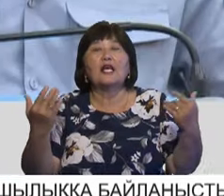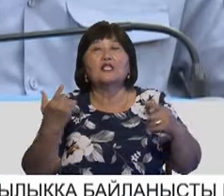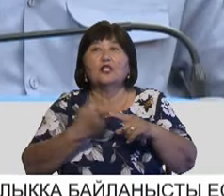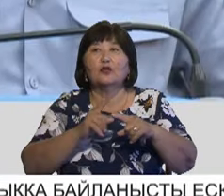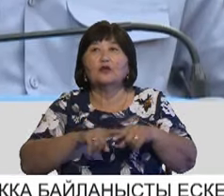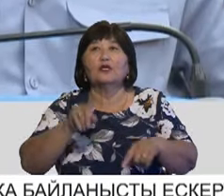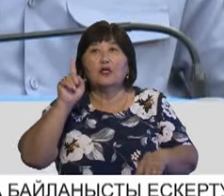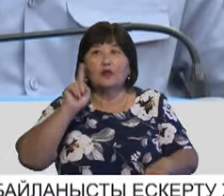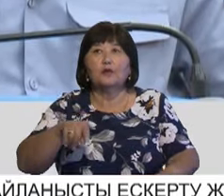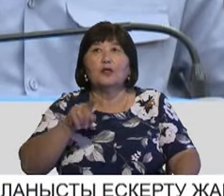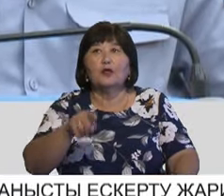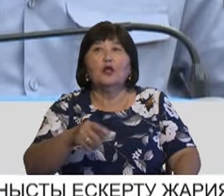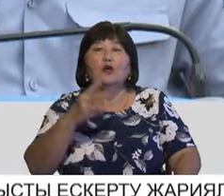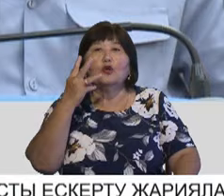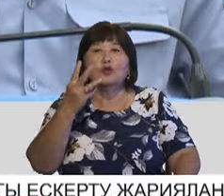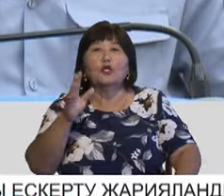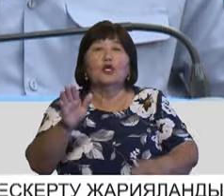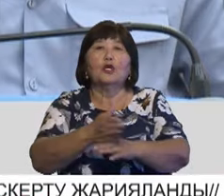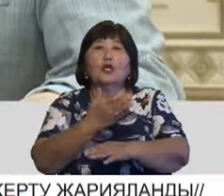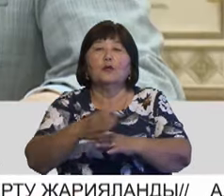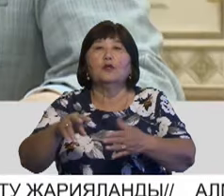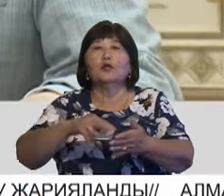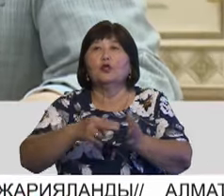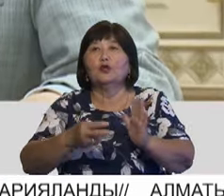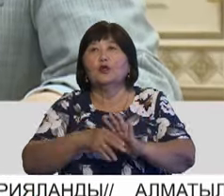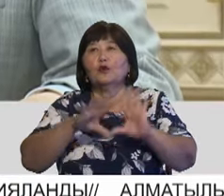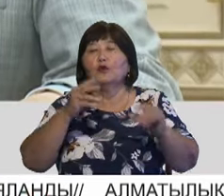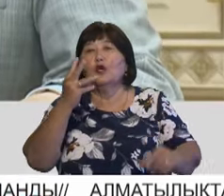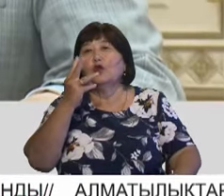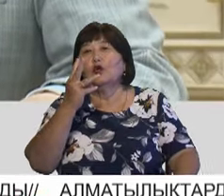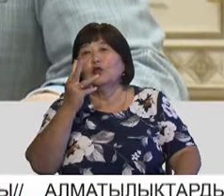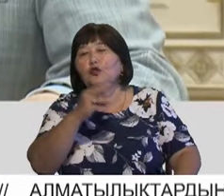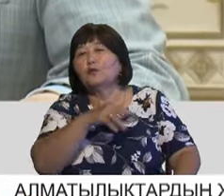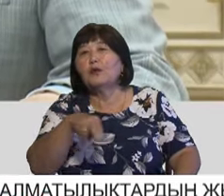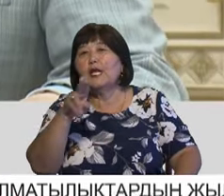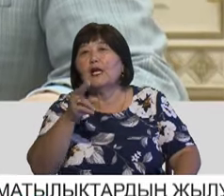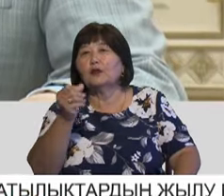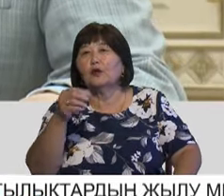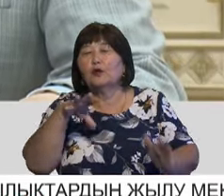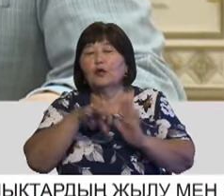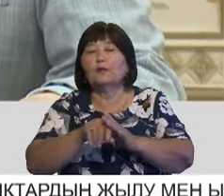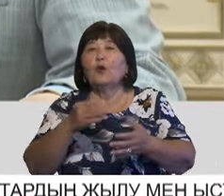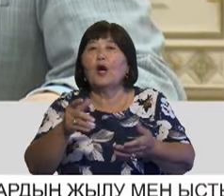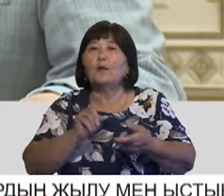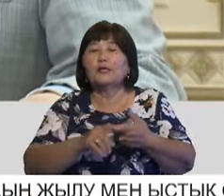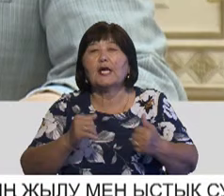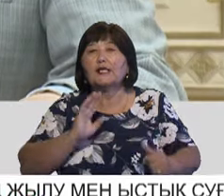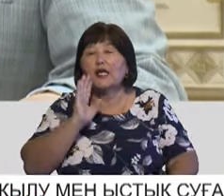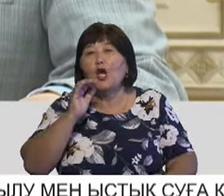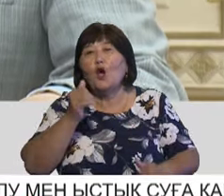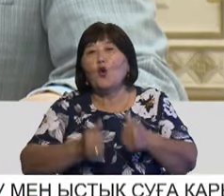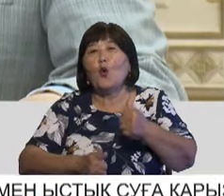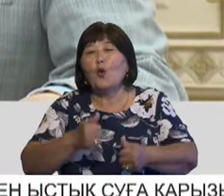өздеріңіз білесіздер, ол 3 неге бөлінген, 3 жоба болып, общо 3 миллиардты құрап отыр. Оған байланысты қазір таңда